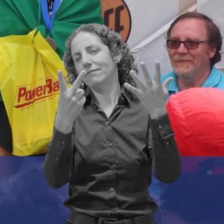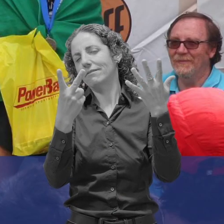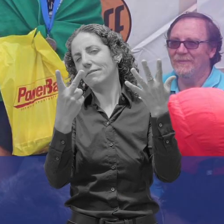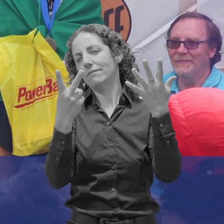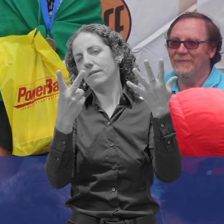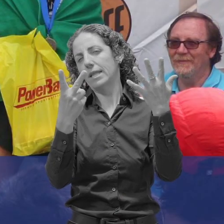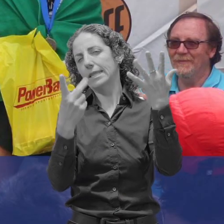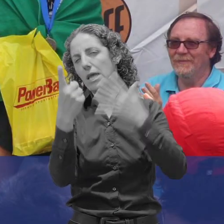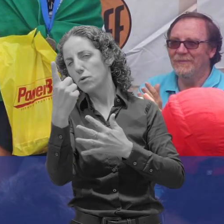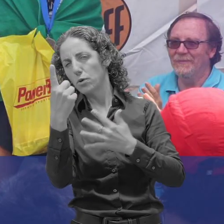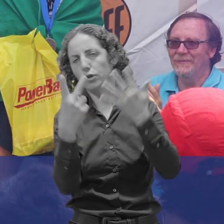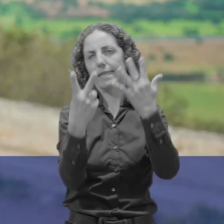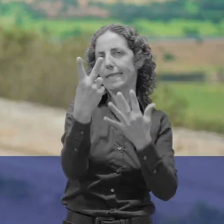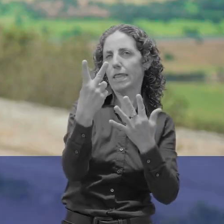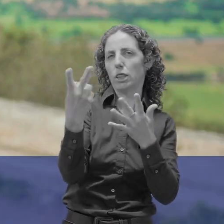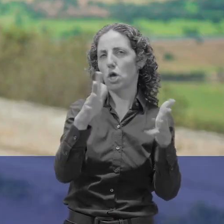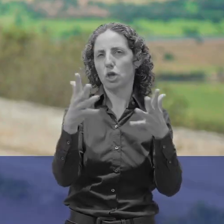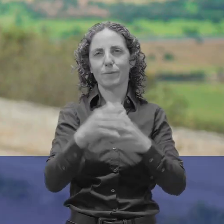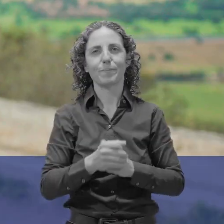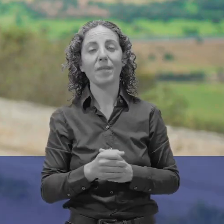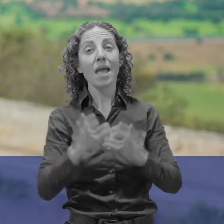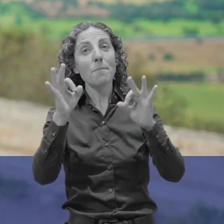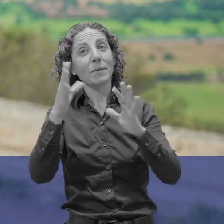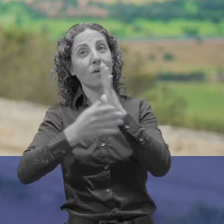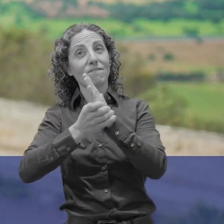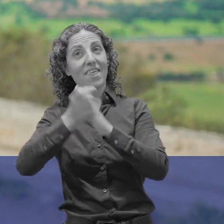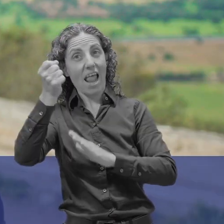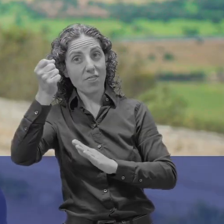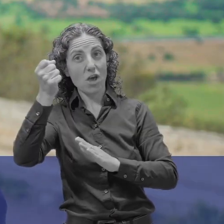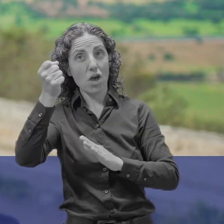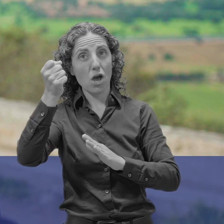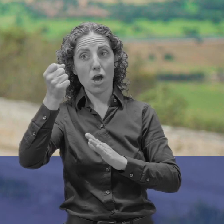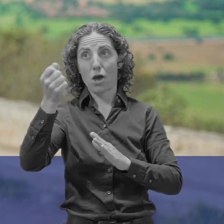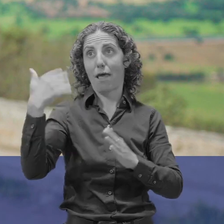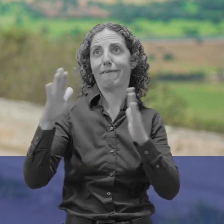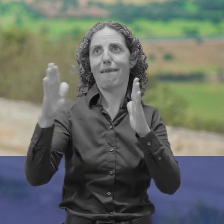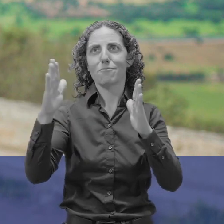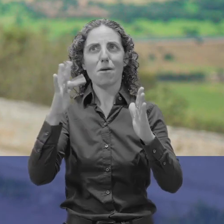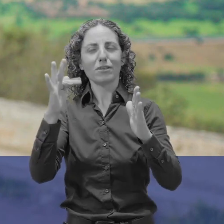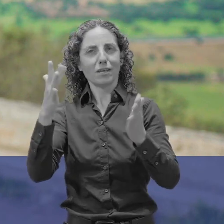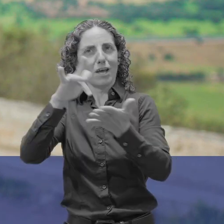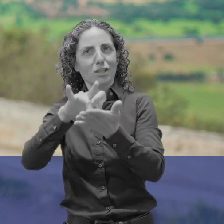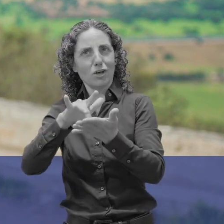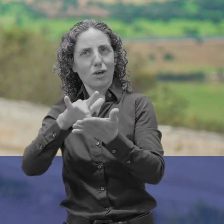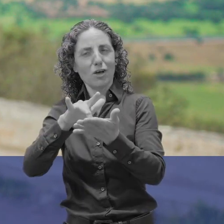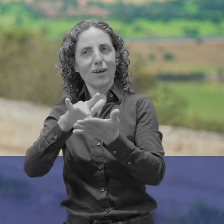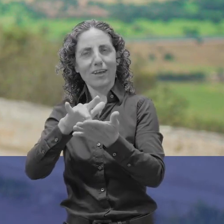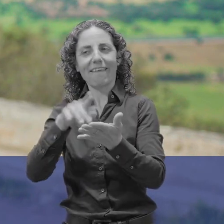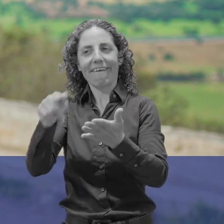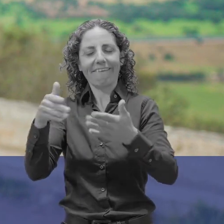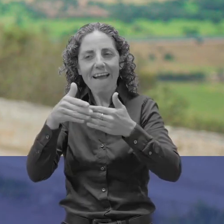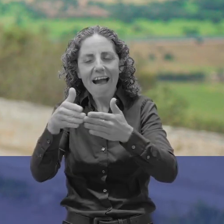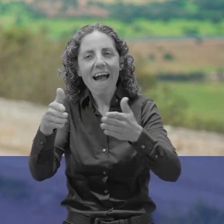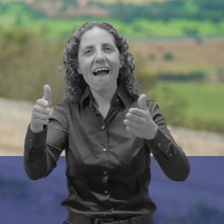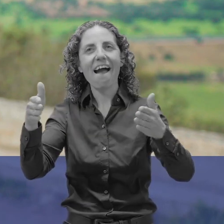71-72. Quan la federació va tenir aquell moment bo, va ser quan se va obrir pues, tot el que és la